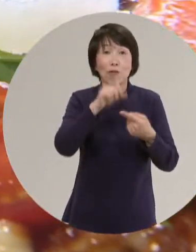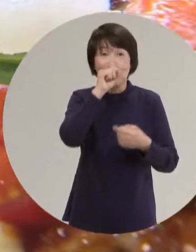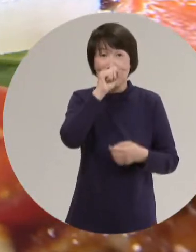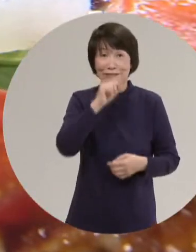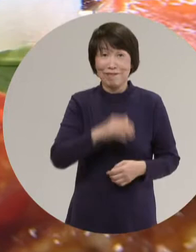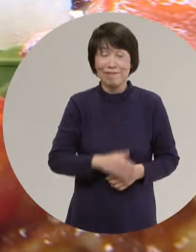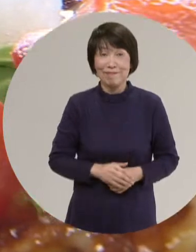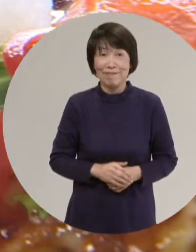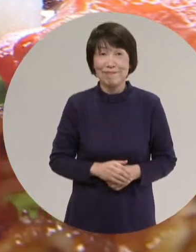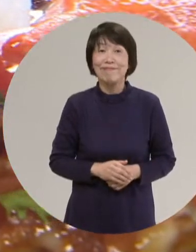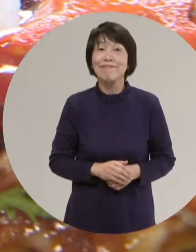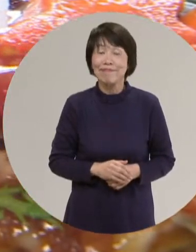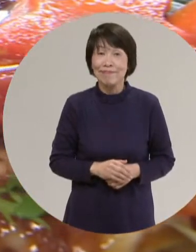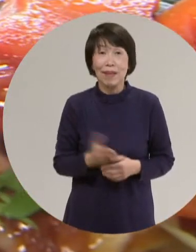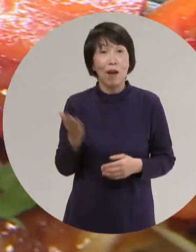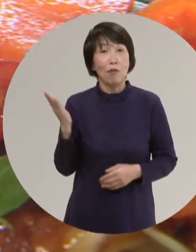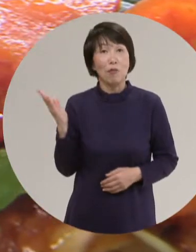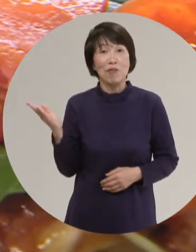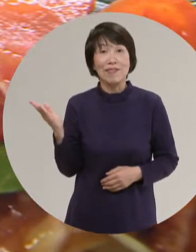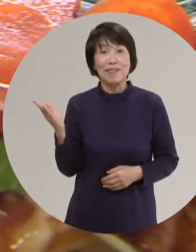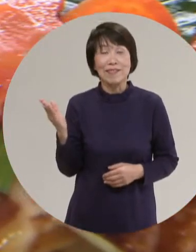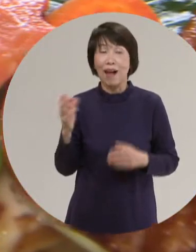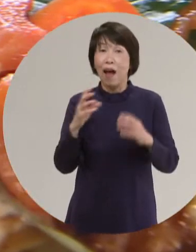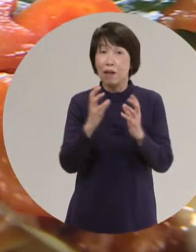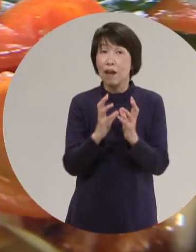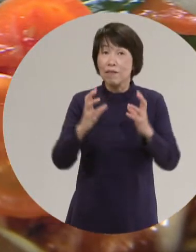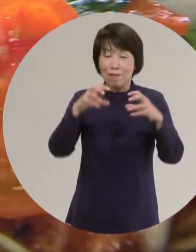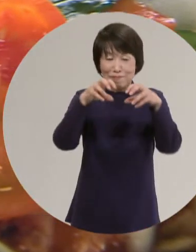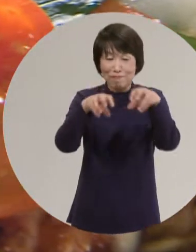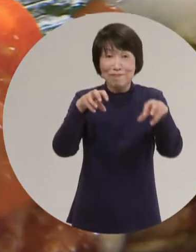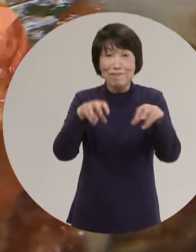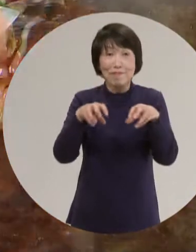また野菜でリースをかたどったお好み焼きも。